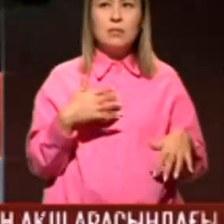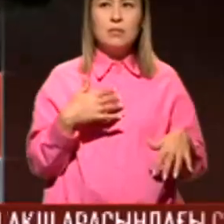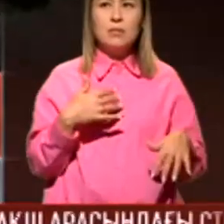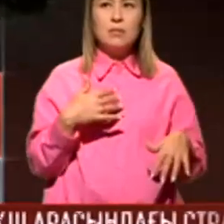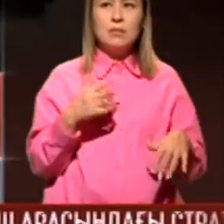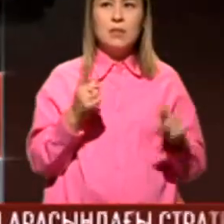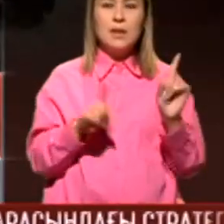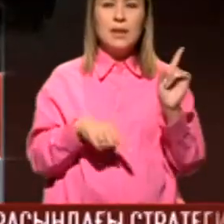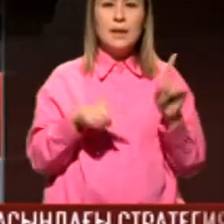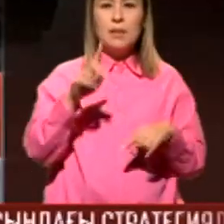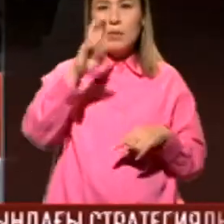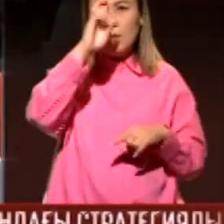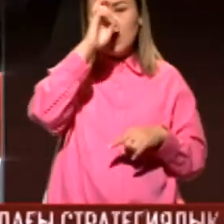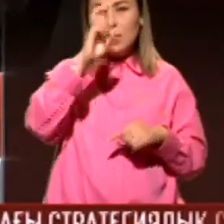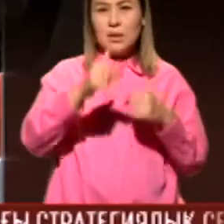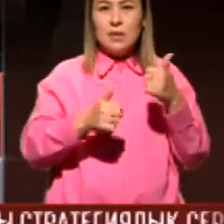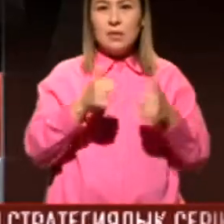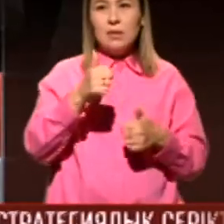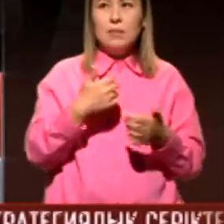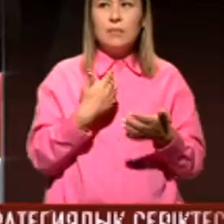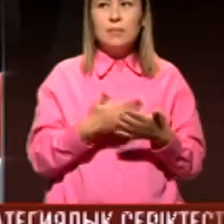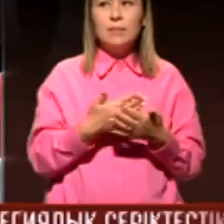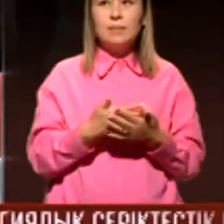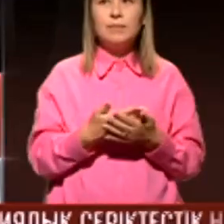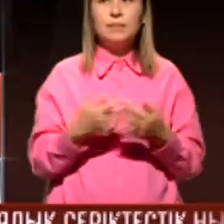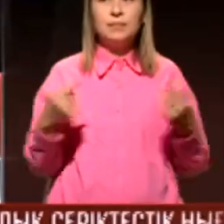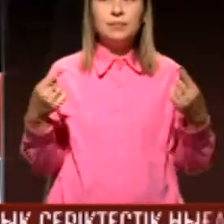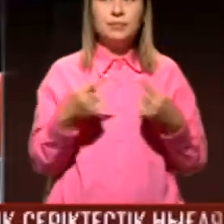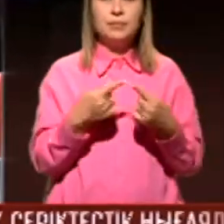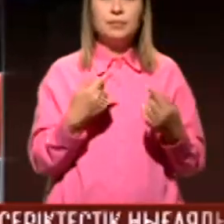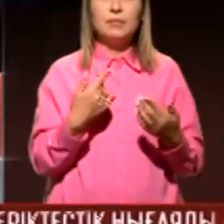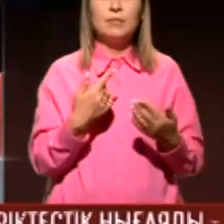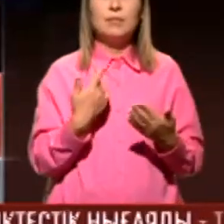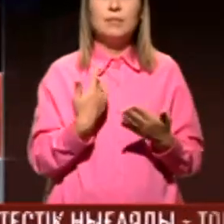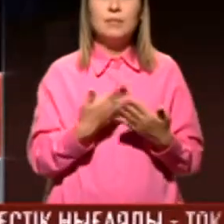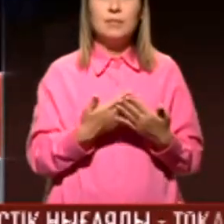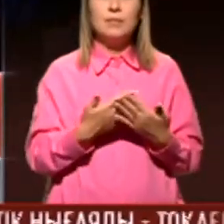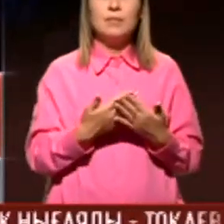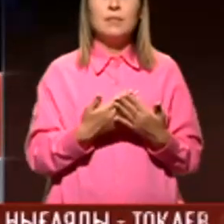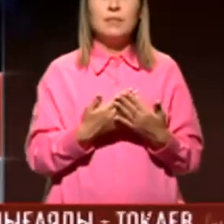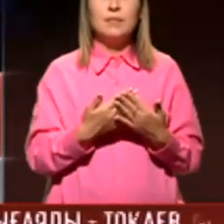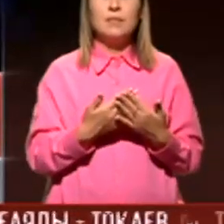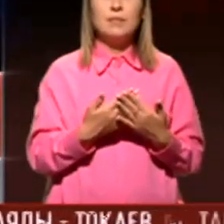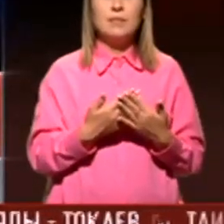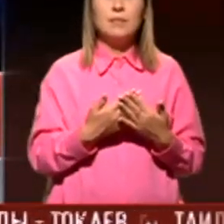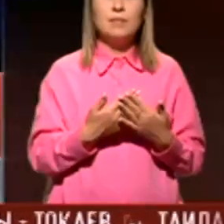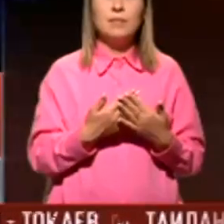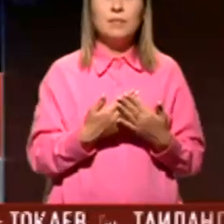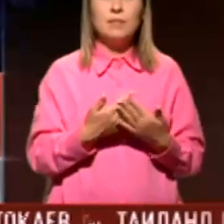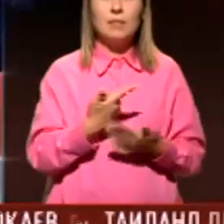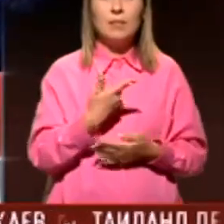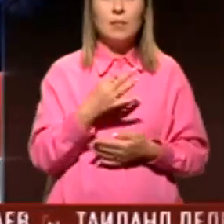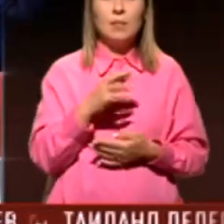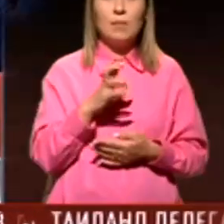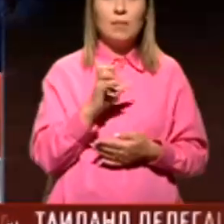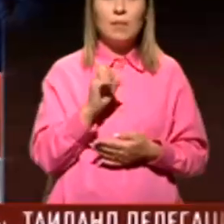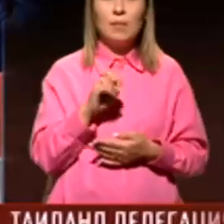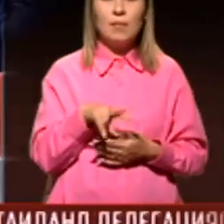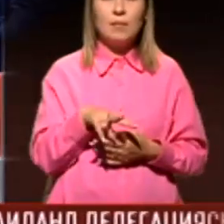Кейбір елмен салыстырған кезде. Кейбір елмен салыстырған кезде мен сіздерге бір ғана нақты мысалын келтірейік. Бұл жерде мысалға Global Firepower